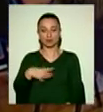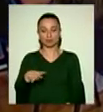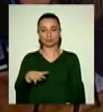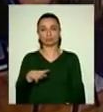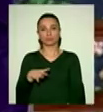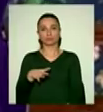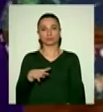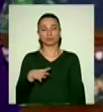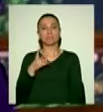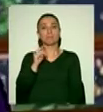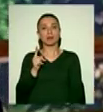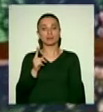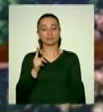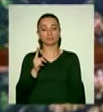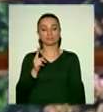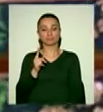ქართული, მაგრამ